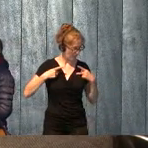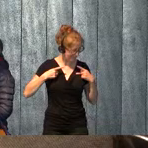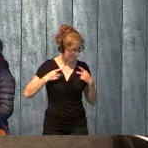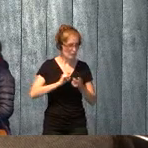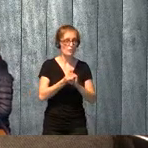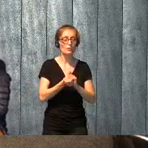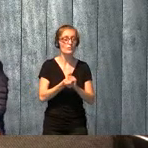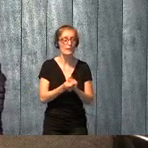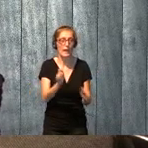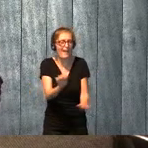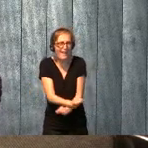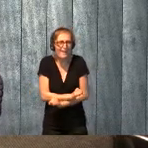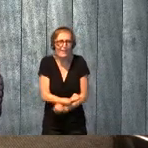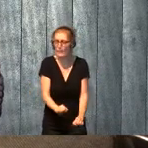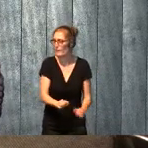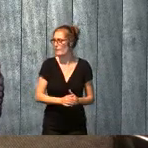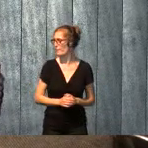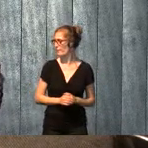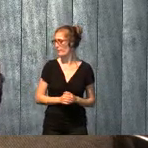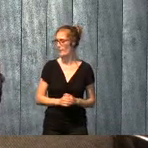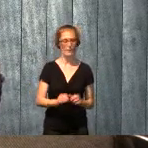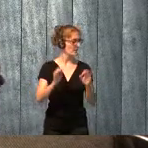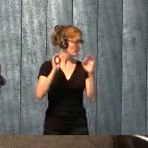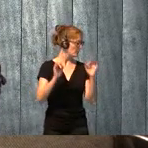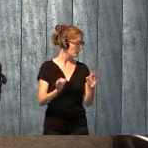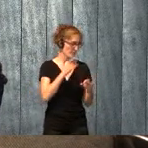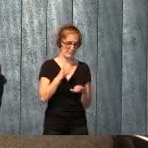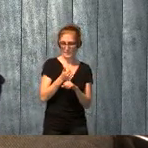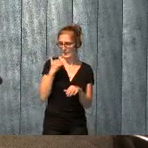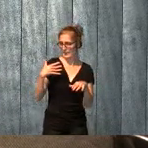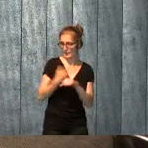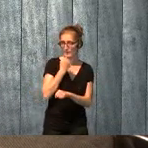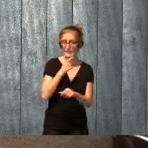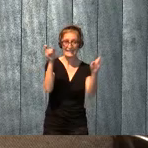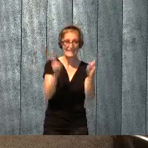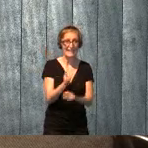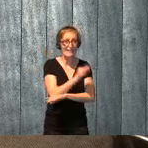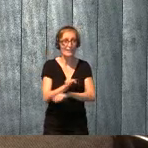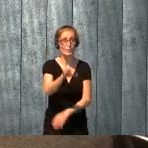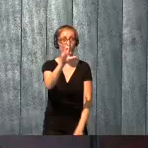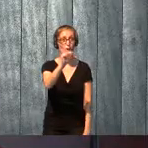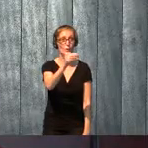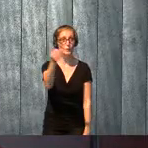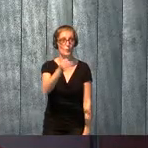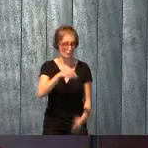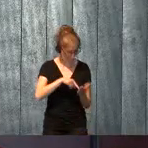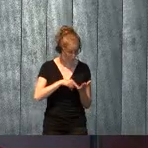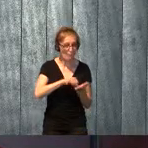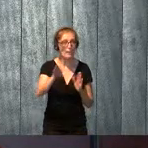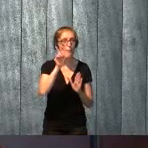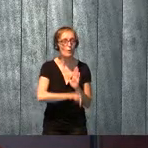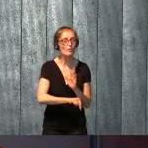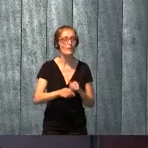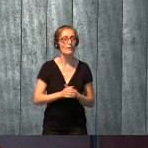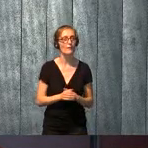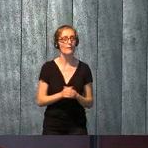donne des résultats stupéfiants. Le vainqueur de cette compétition, l'année dernière, avait réduit sa facture d'eau de 30% et sa facture d'électricité